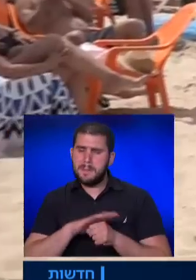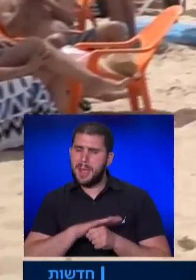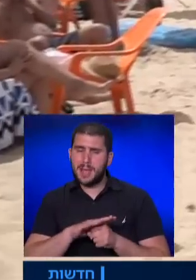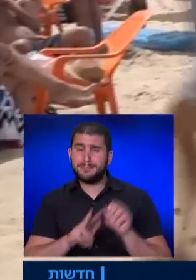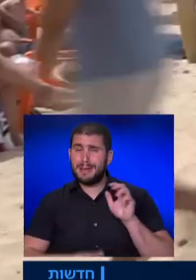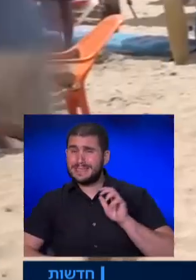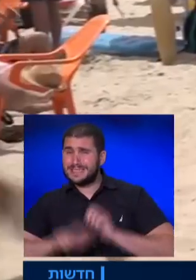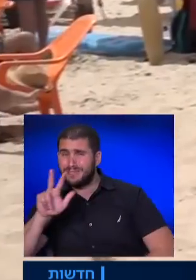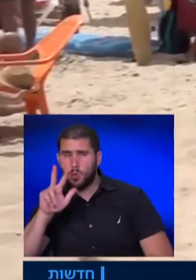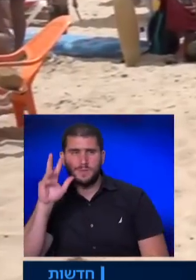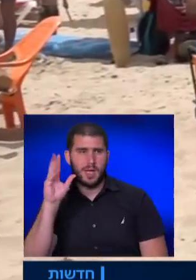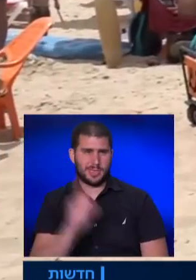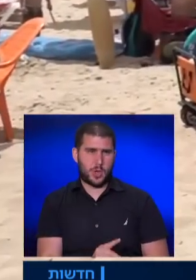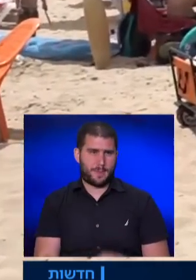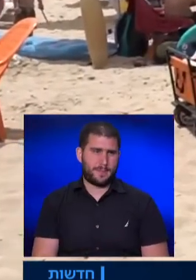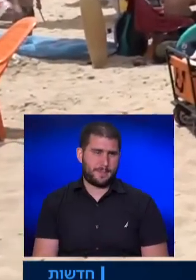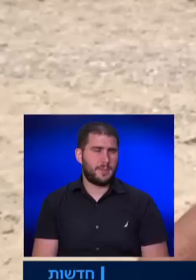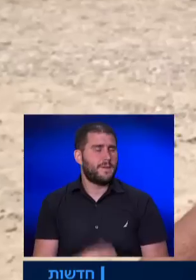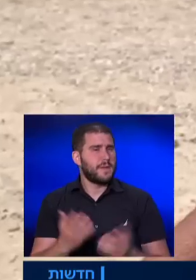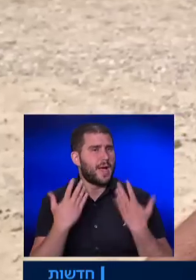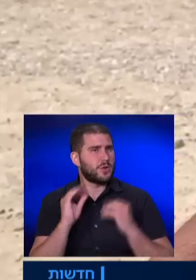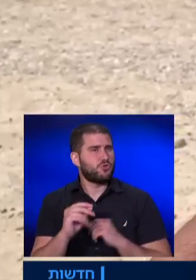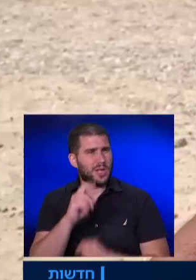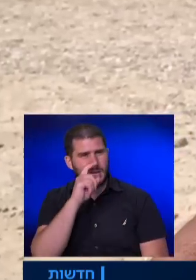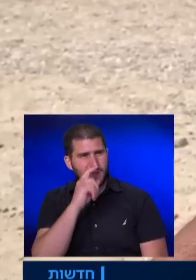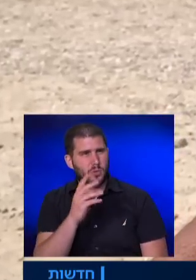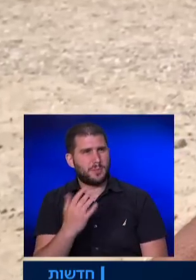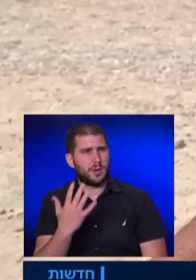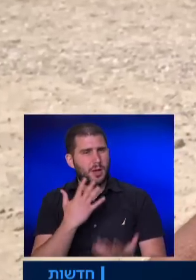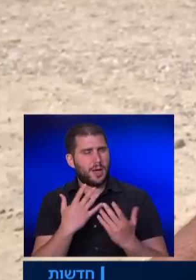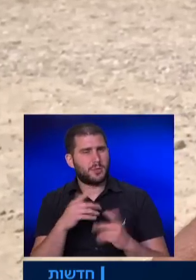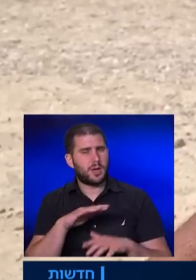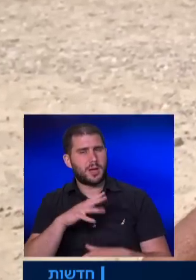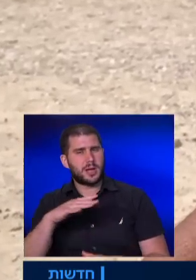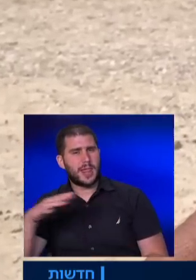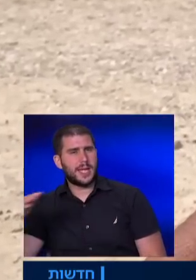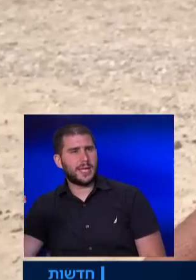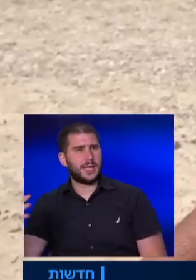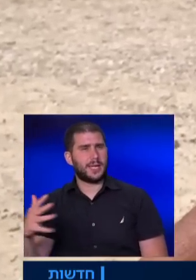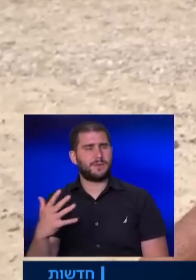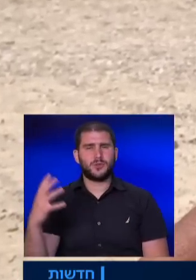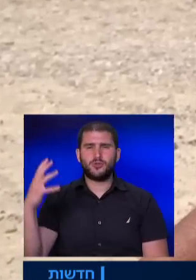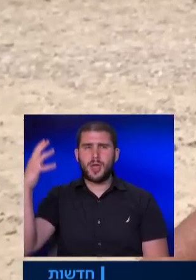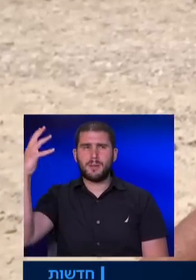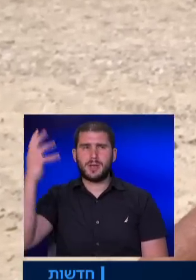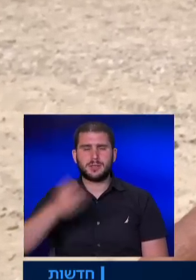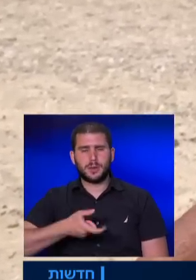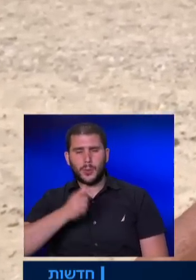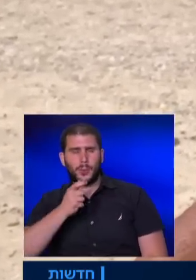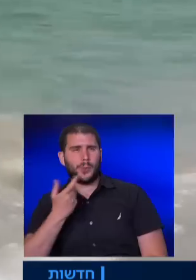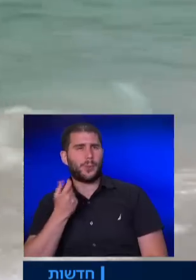מצפון הארץ ועד לדרומה. באווירה של יפו, עם הריח של הגלים והשמש